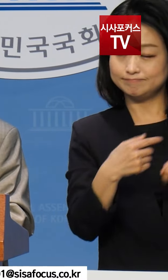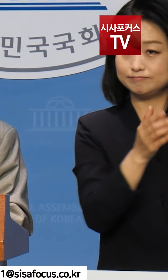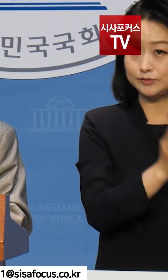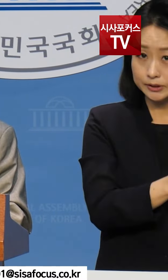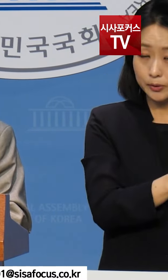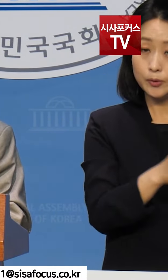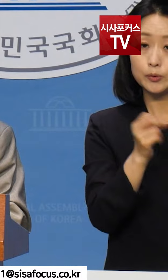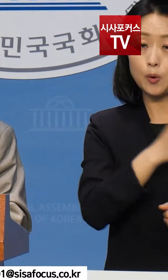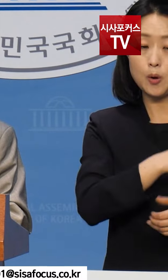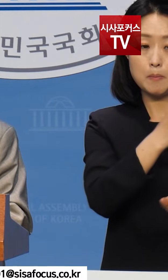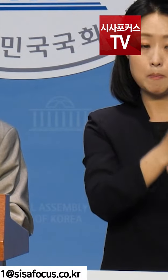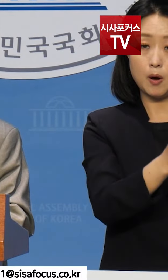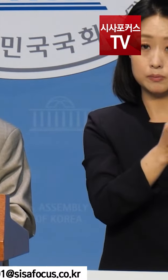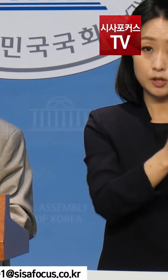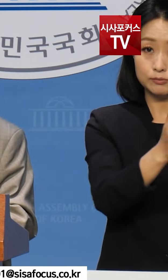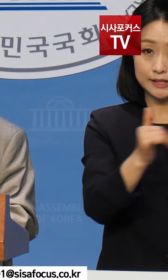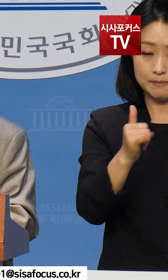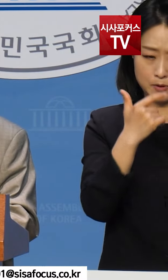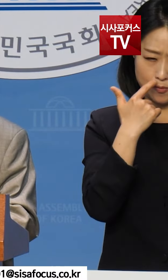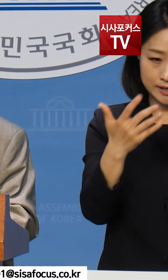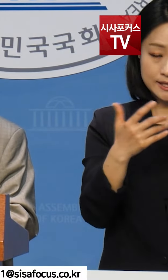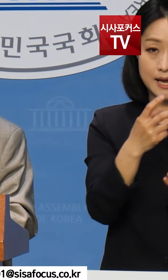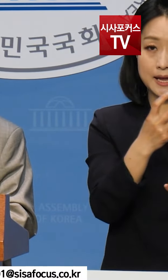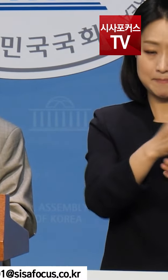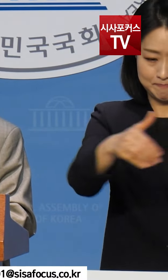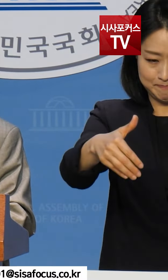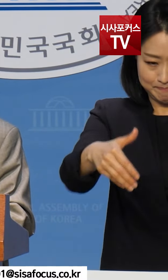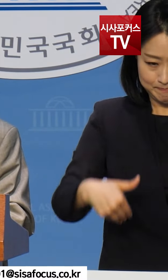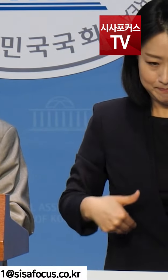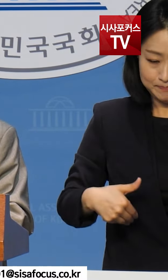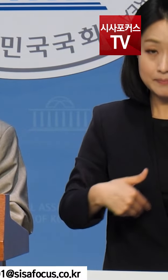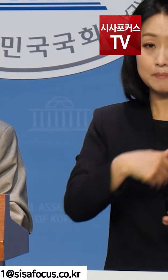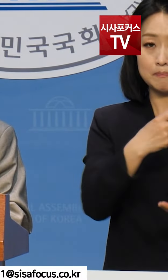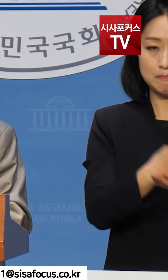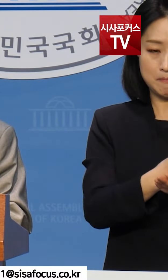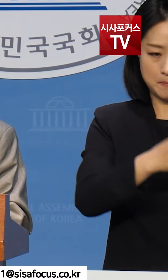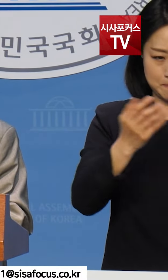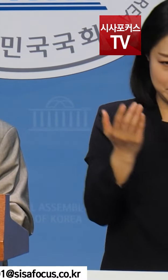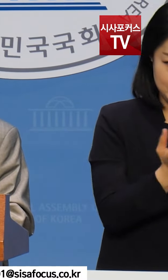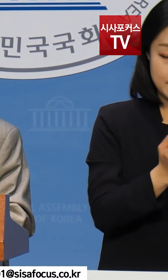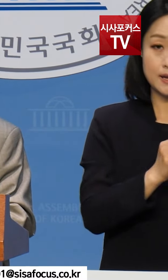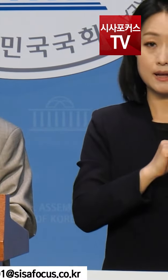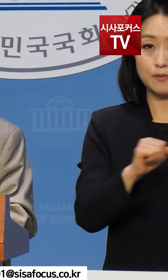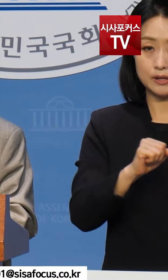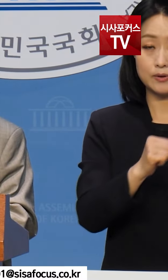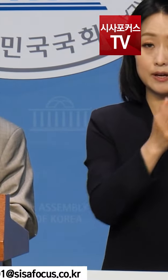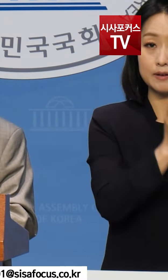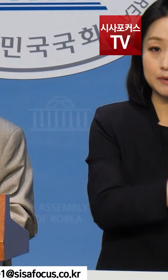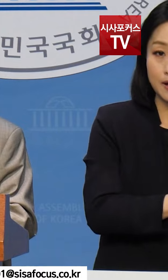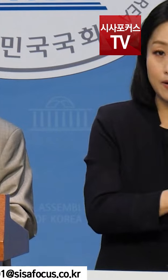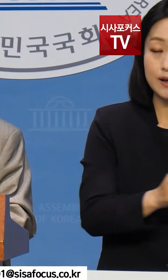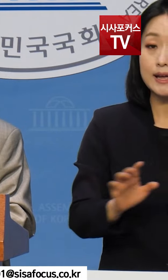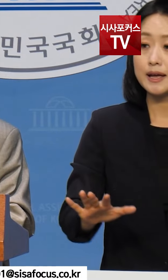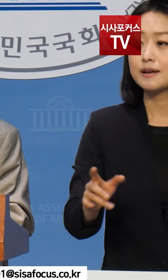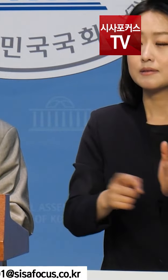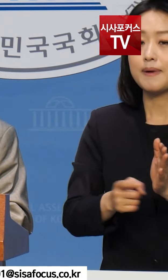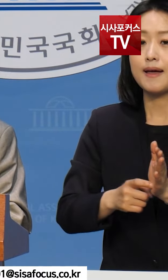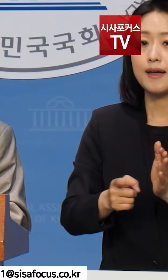나서고 법조계도 단호하게 법치를 수호할 것입니다. 한시가